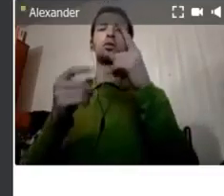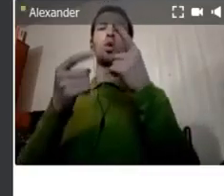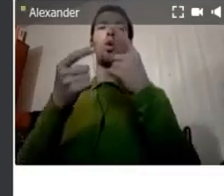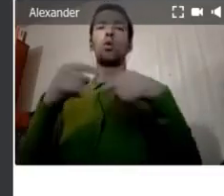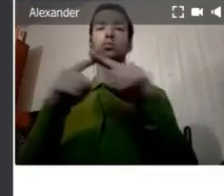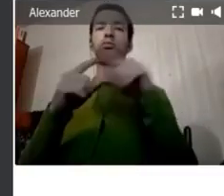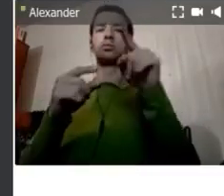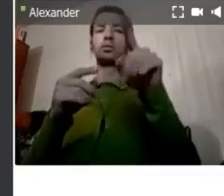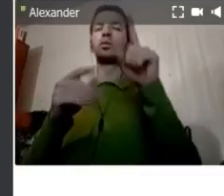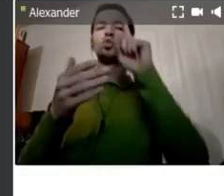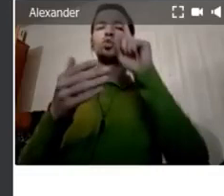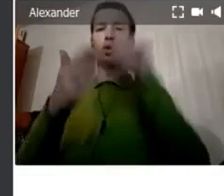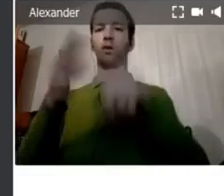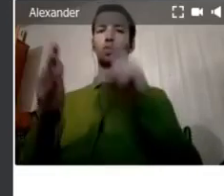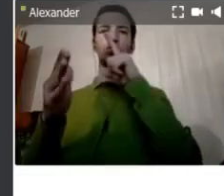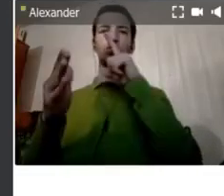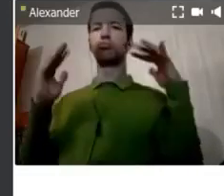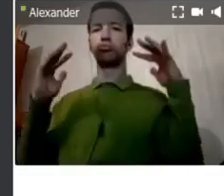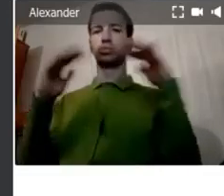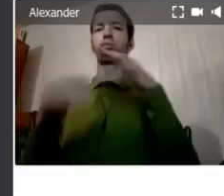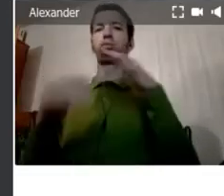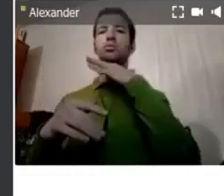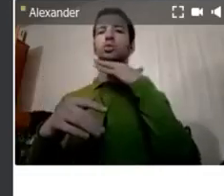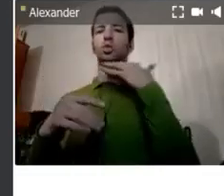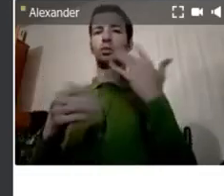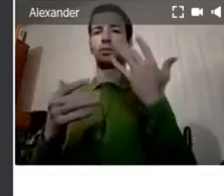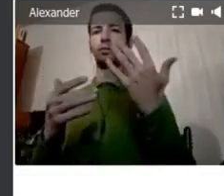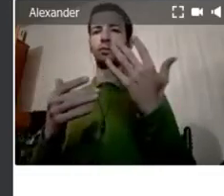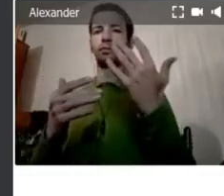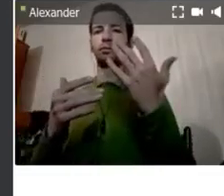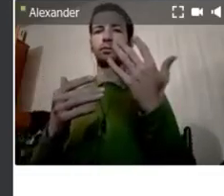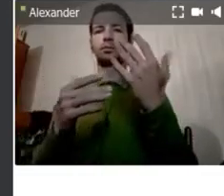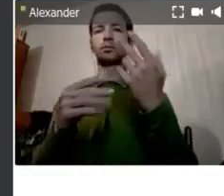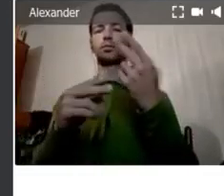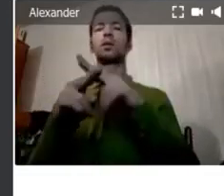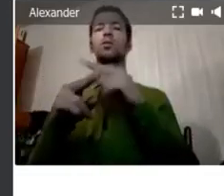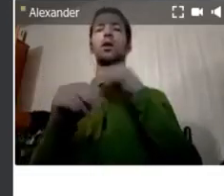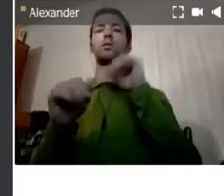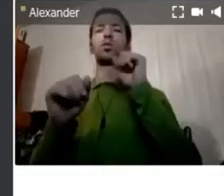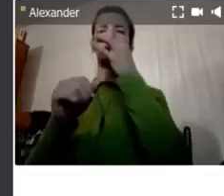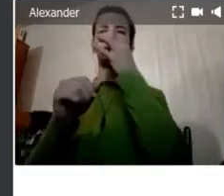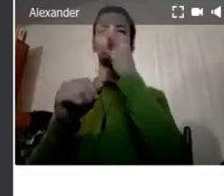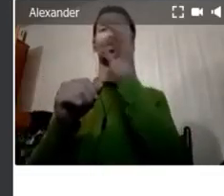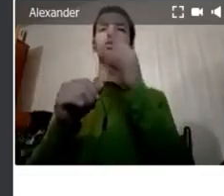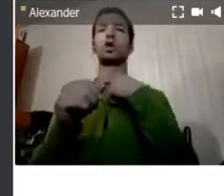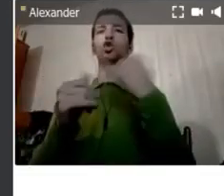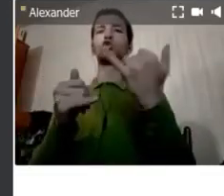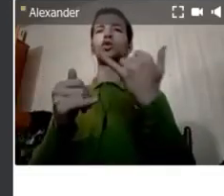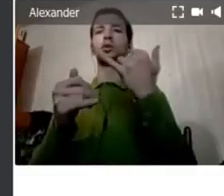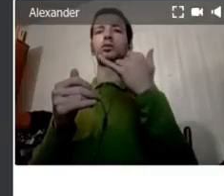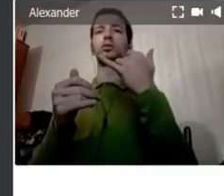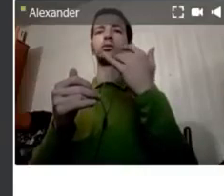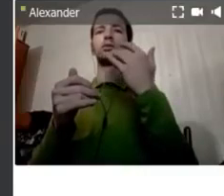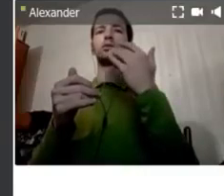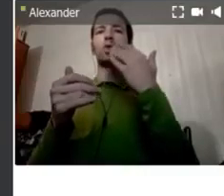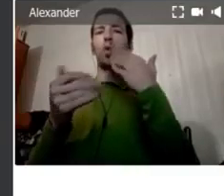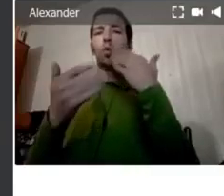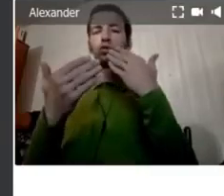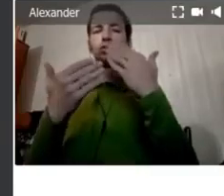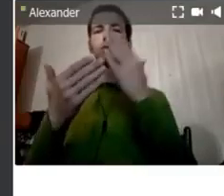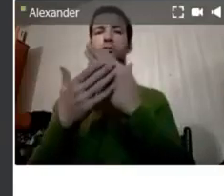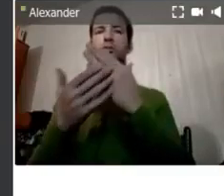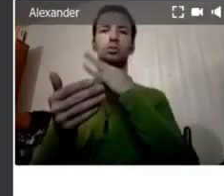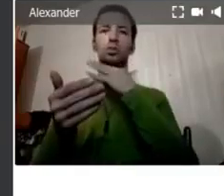очень, скажем так, такие социально значимые, да, то есть это юристы, бизнесмены, люди из государства даже, то есть